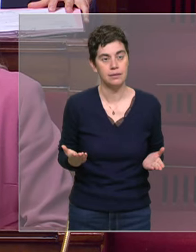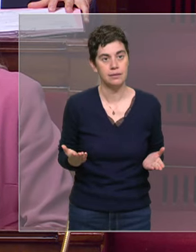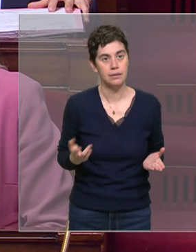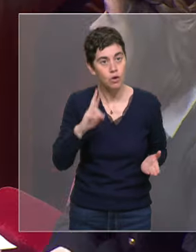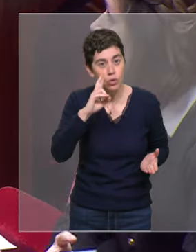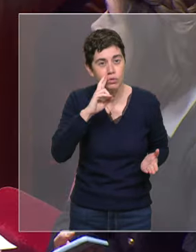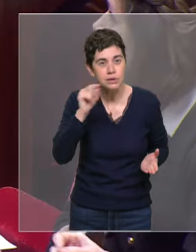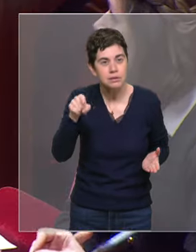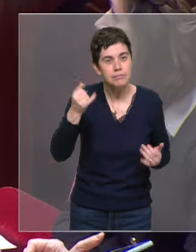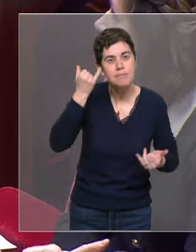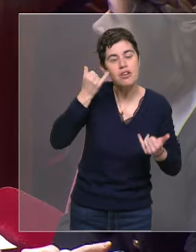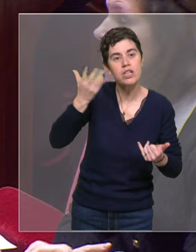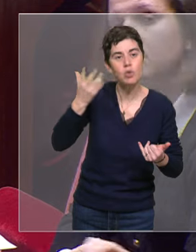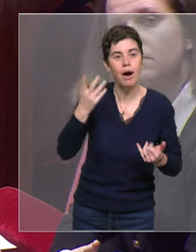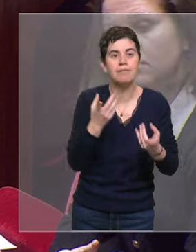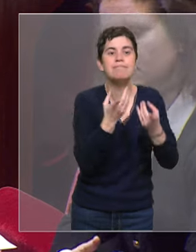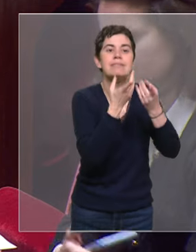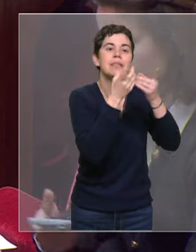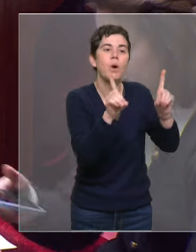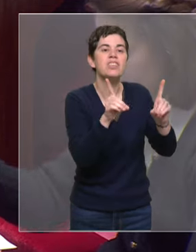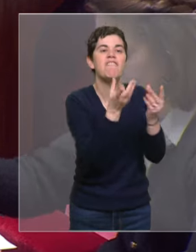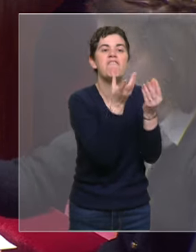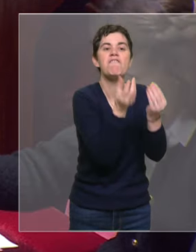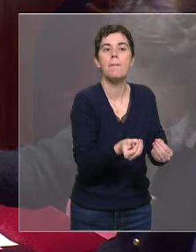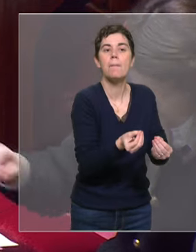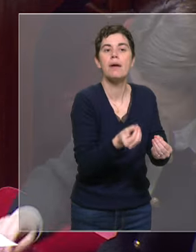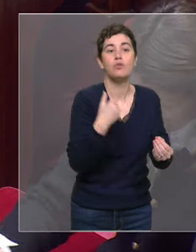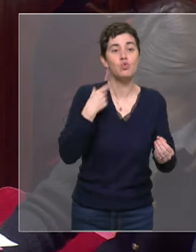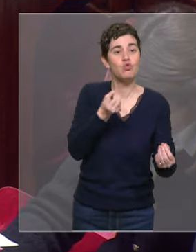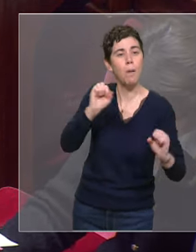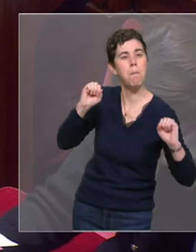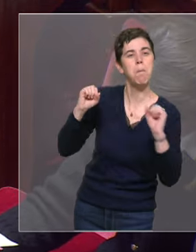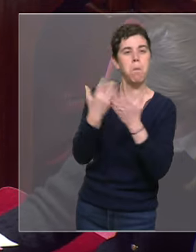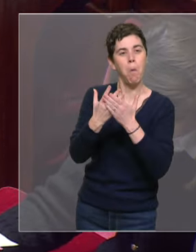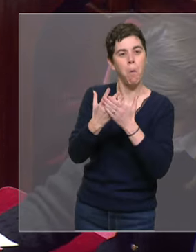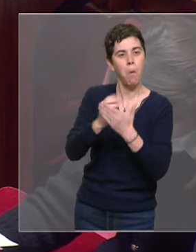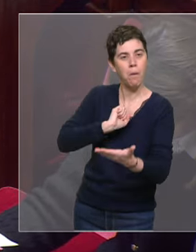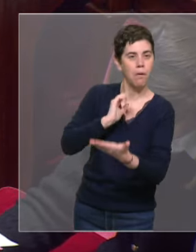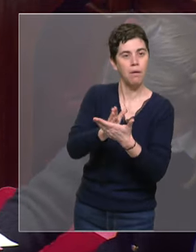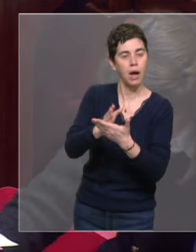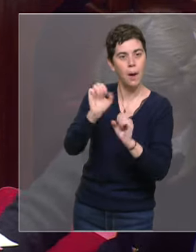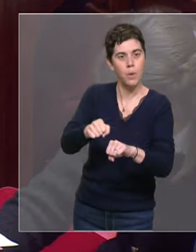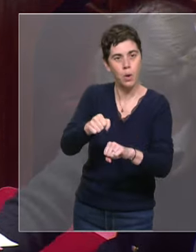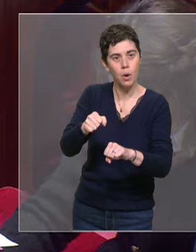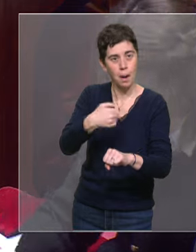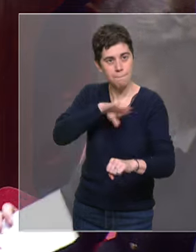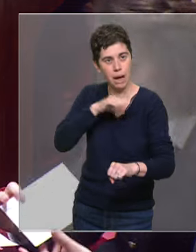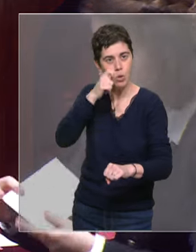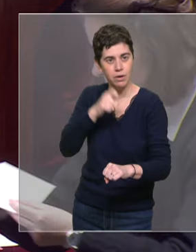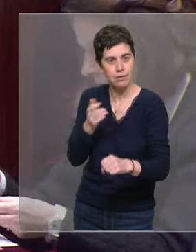La Russie imaginait les démocraties faibles. Nous l'avons surprise par la force de notre réaction et de notre soutien aux Ukrainiens. Alors